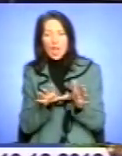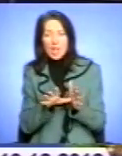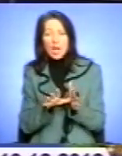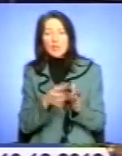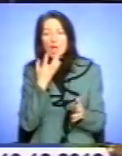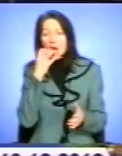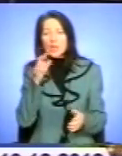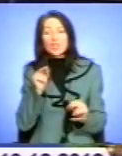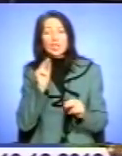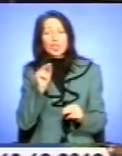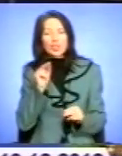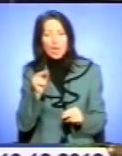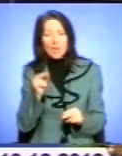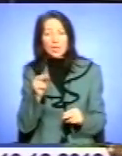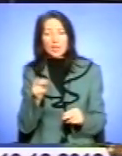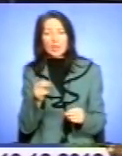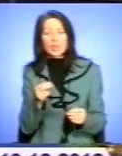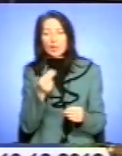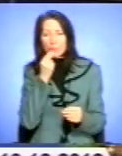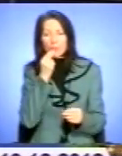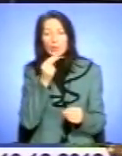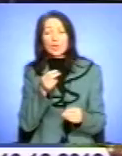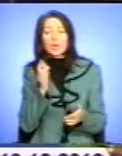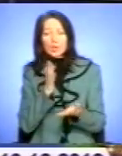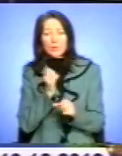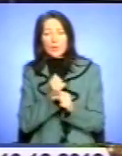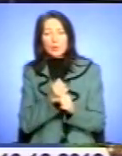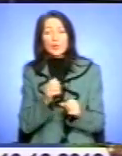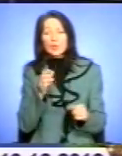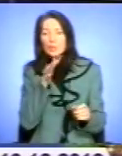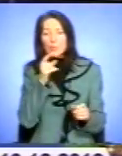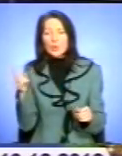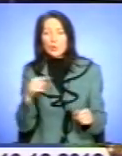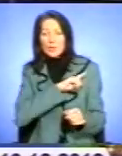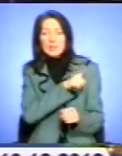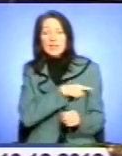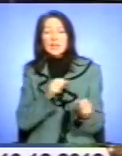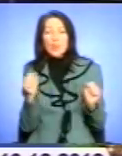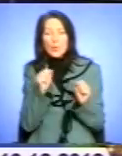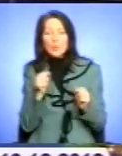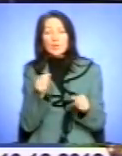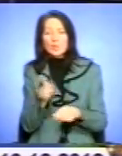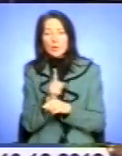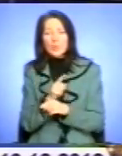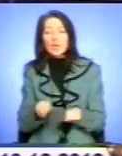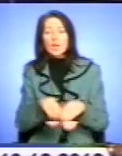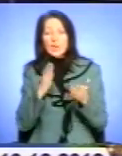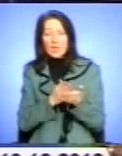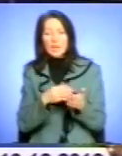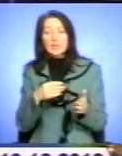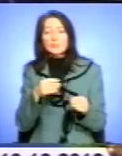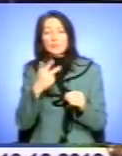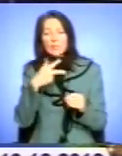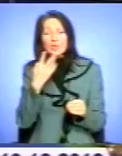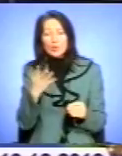харчування почали функціонувати на період сильних морозів. На Тернопільщині розгорнуто 44 пункти обігріву, які розташовані на території